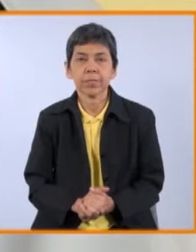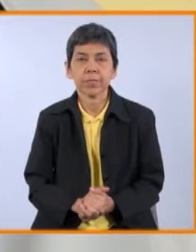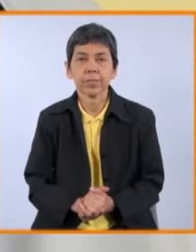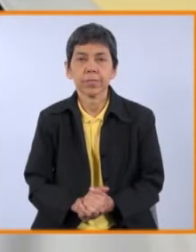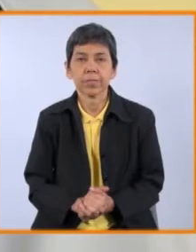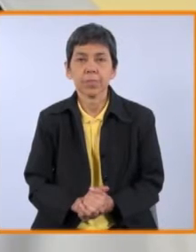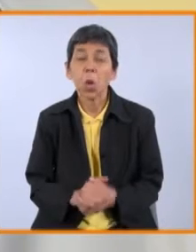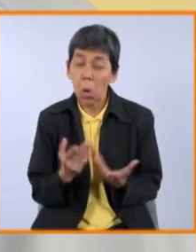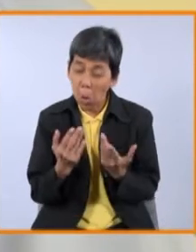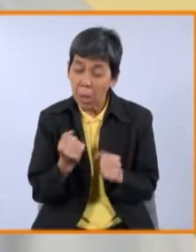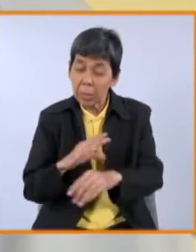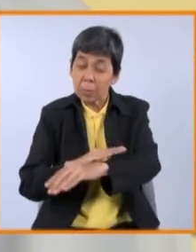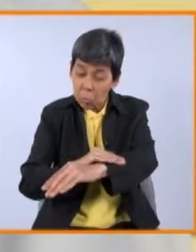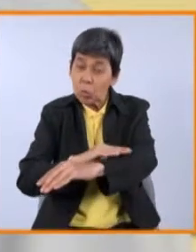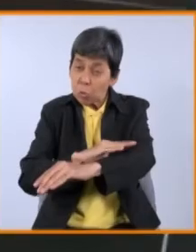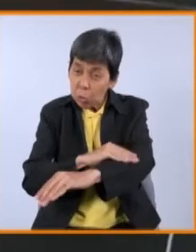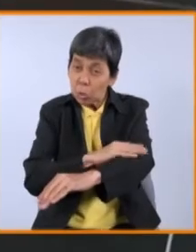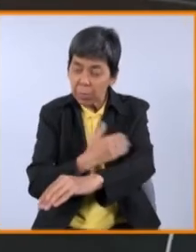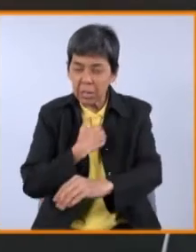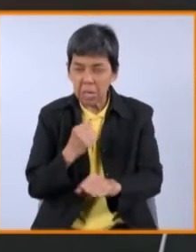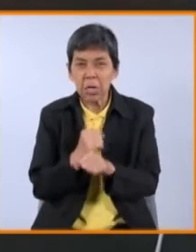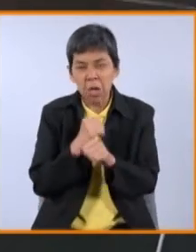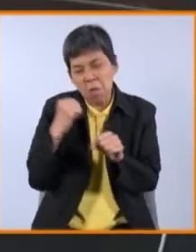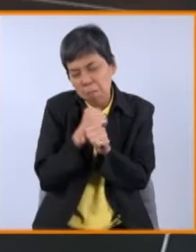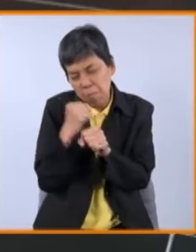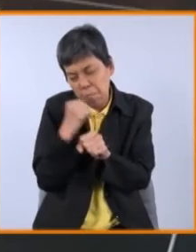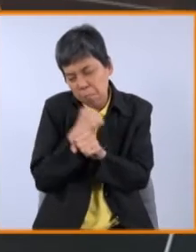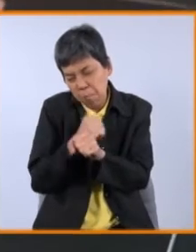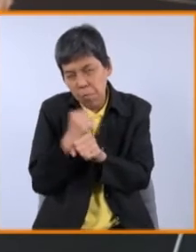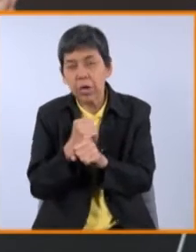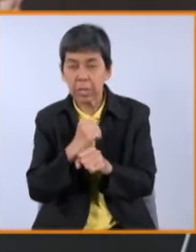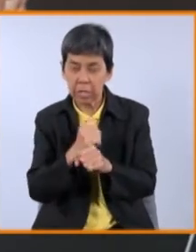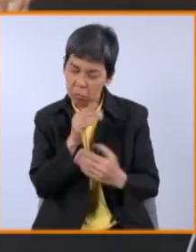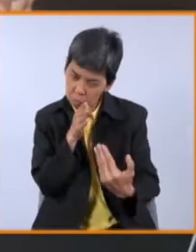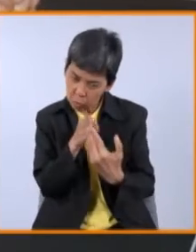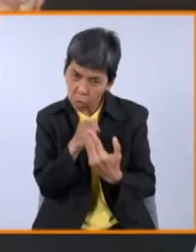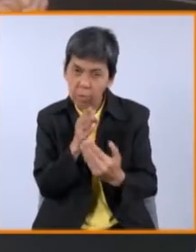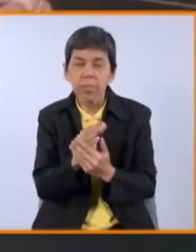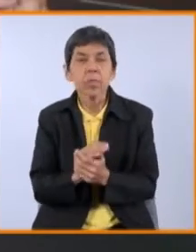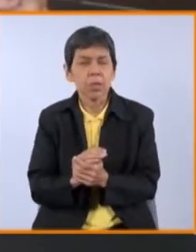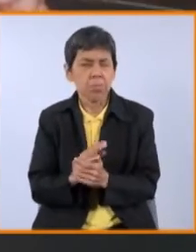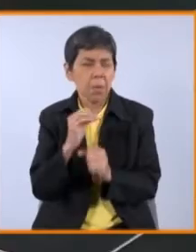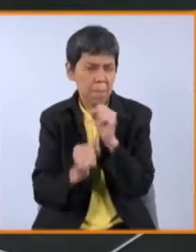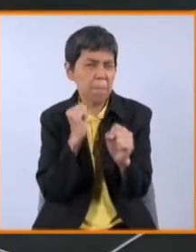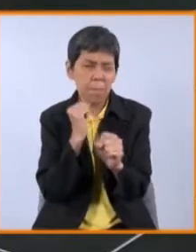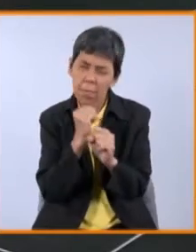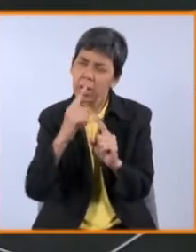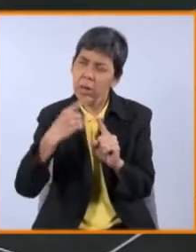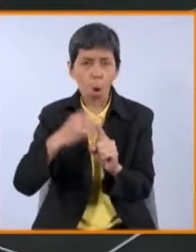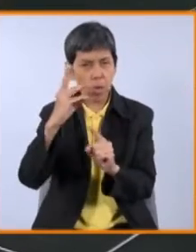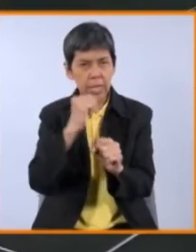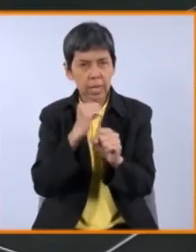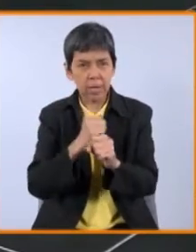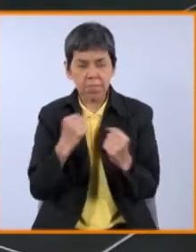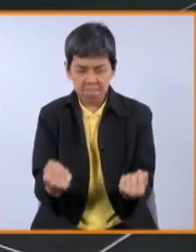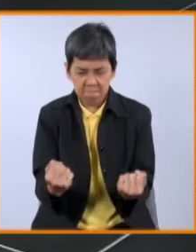ซึ่งกว่าจะมาเป็นผู้นวดบำบัดได้นะคะพวกเธอต้องผ่านการฝึกจากคุณหมออายุรกรรมโดยตรงมานานไม่ต่ำกว่าครึ่งปีทั้งการออกกำ